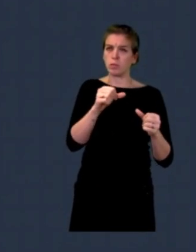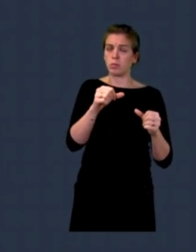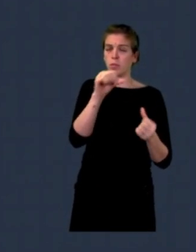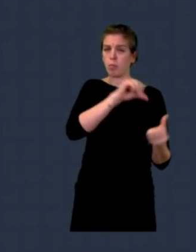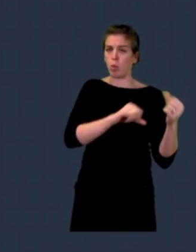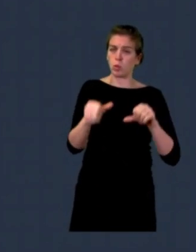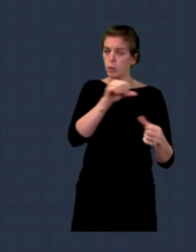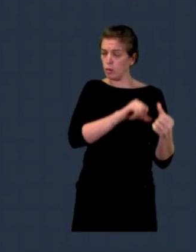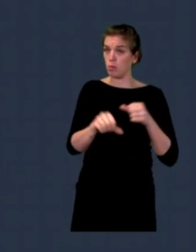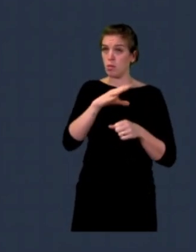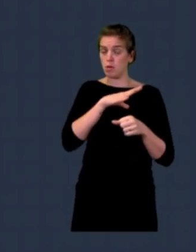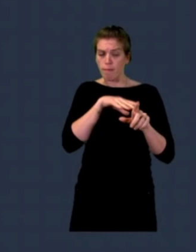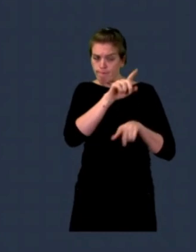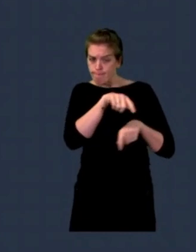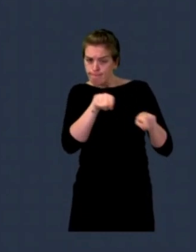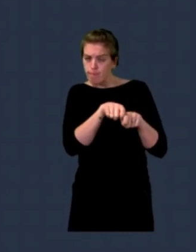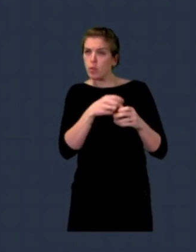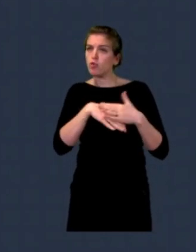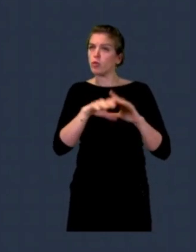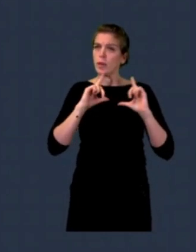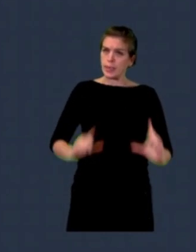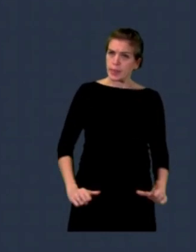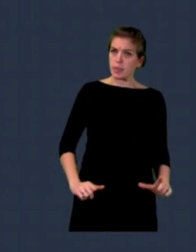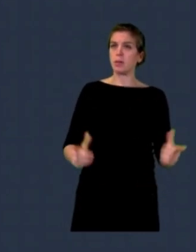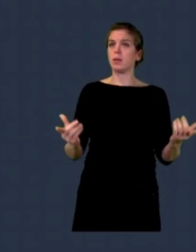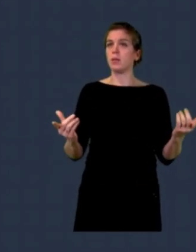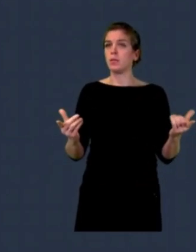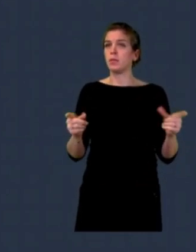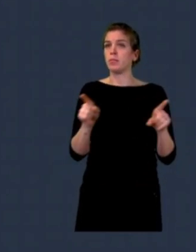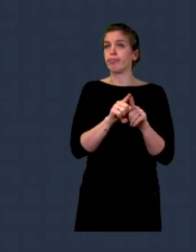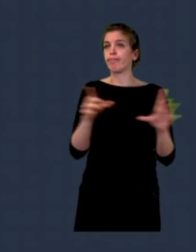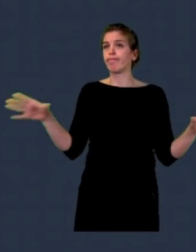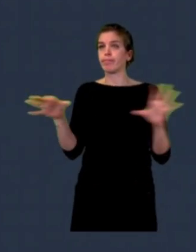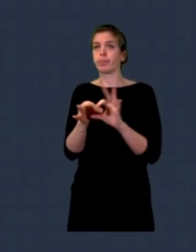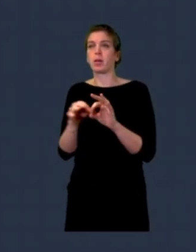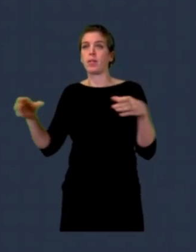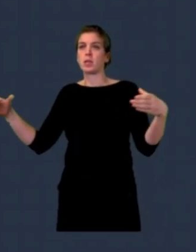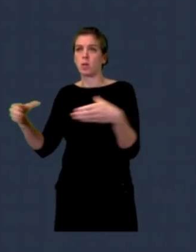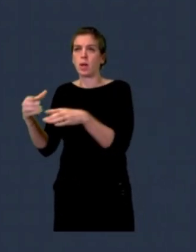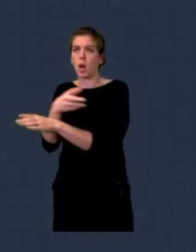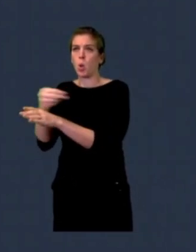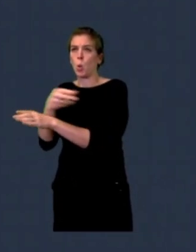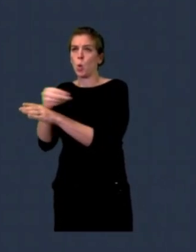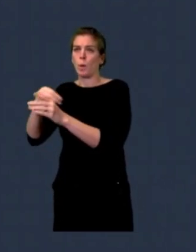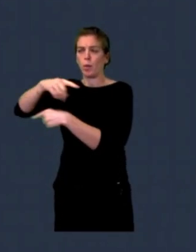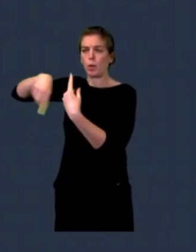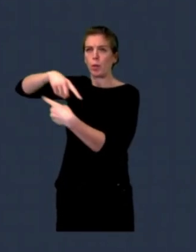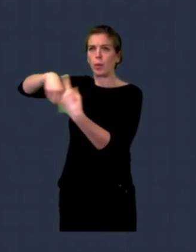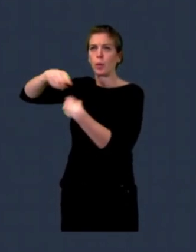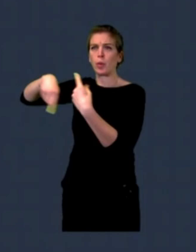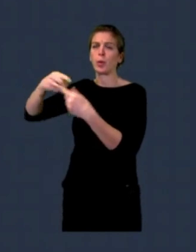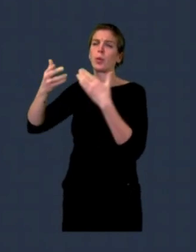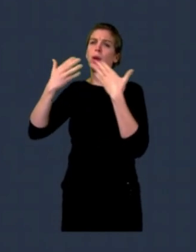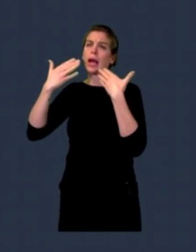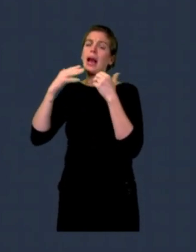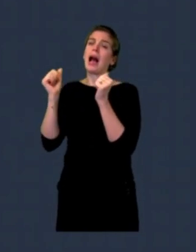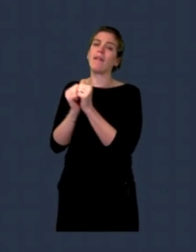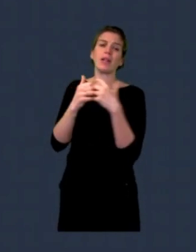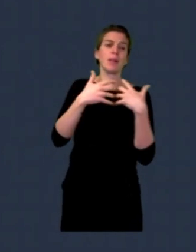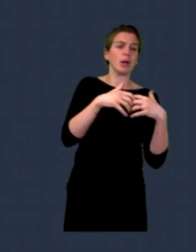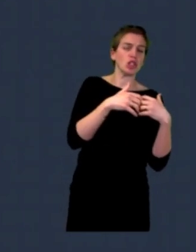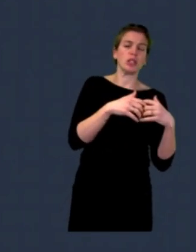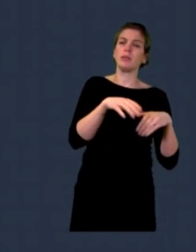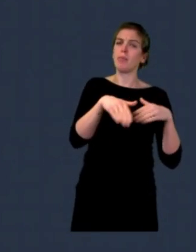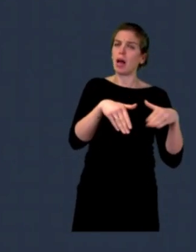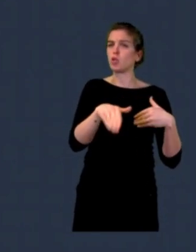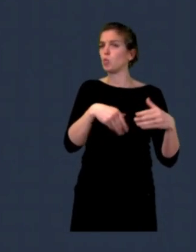lycées volontaires, en unité mobile ou couplés à une centrale de traitement d'air avec mesure de qualité de l'air, avec ou sans fonctionnement de l'appareil.